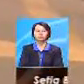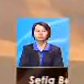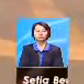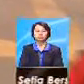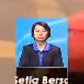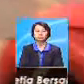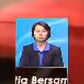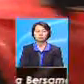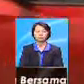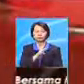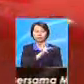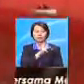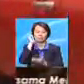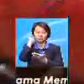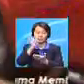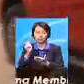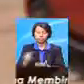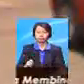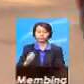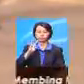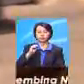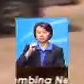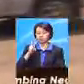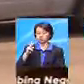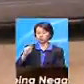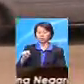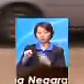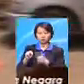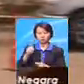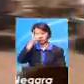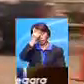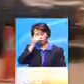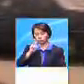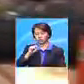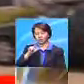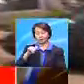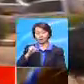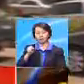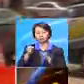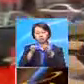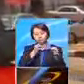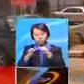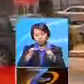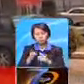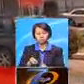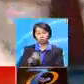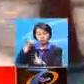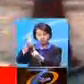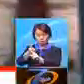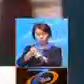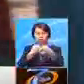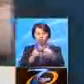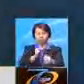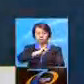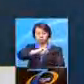Negara ketua setiausaha Majlis keselamatan negara MKN Datuk Seri alias Ahmad menjelaskan arahan kepada jabatan